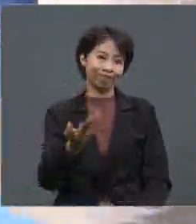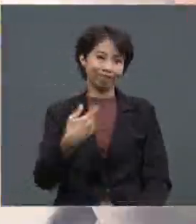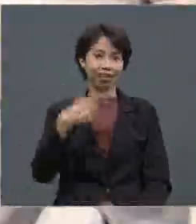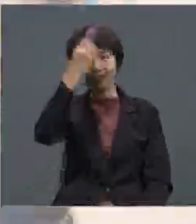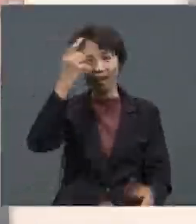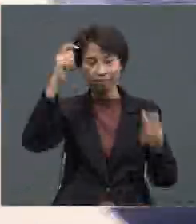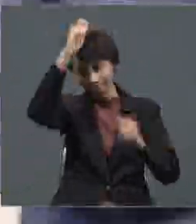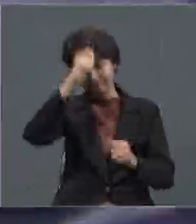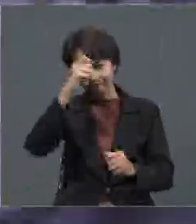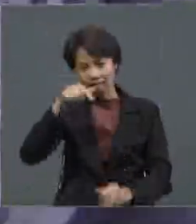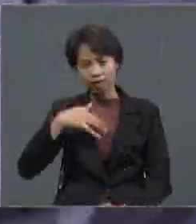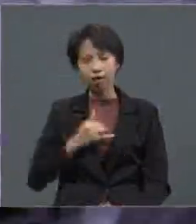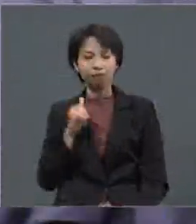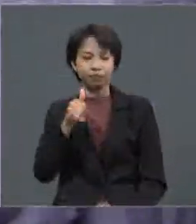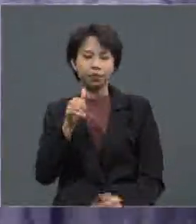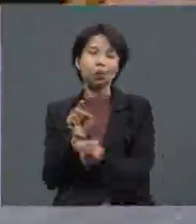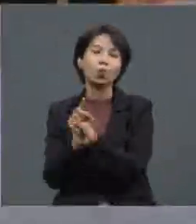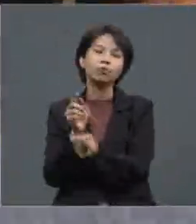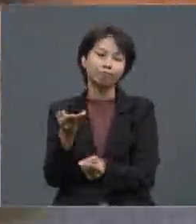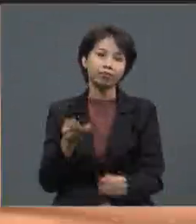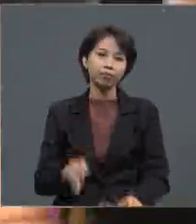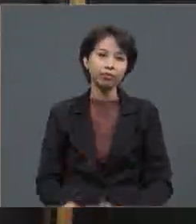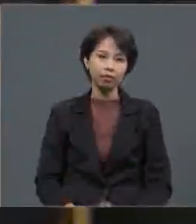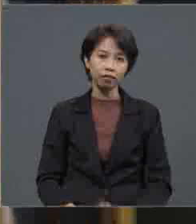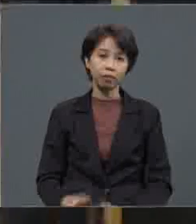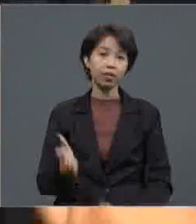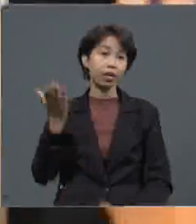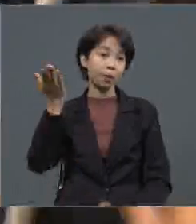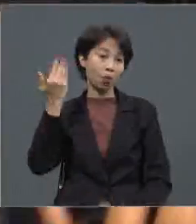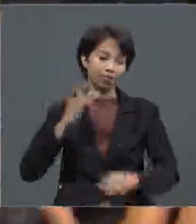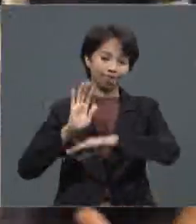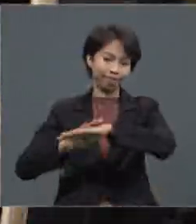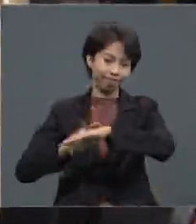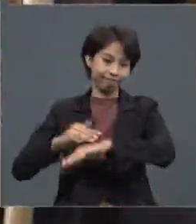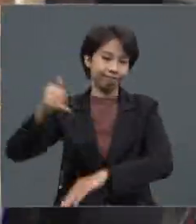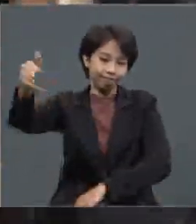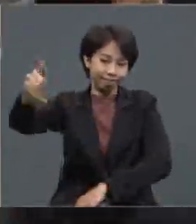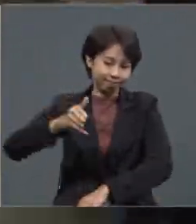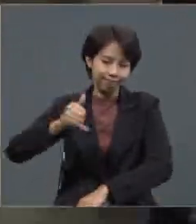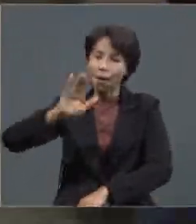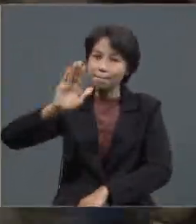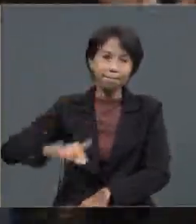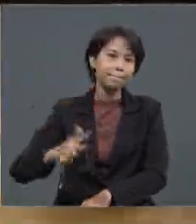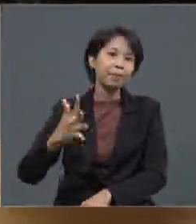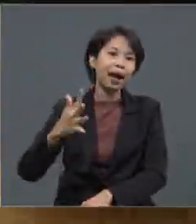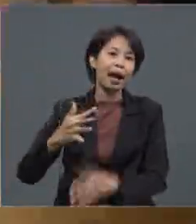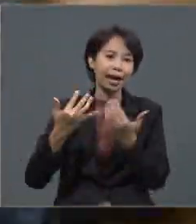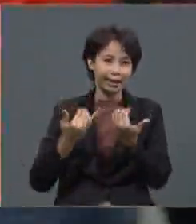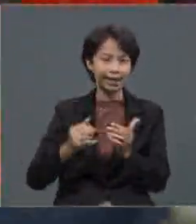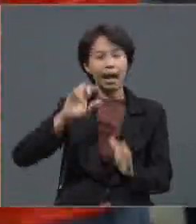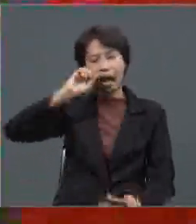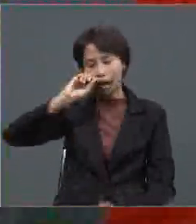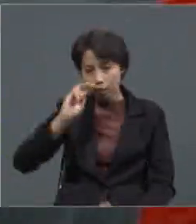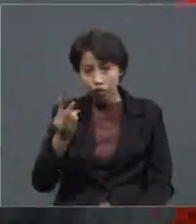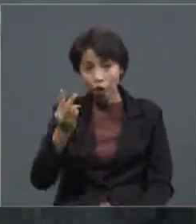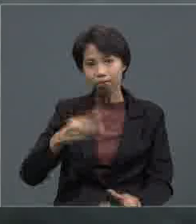ใส่หมวกเนี่ยนะฮะซึ่งก่อนหน้านี้เนี่ยทางเจ้าหน้าที่ออกหมายเรียกไปแล้ว1ครั้งแต่ว่าผู้ถูกกล่าวหาไม่ได้มาก็เลยมีการออกหมายเรียกครั้งที่2